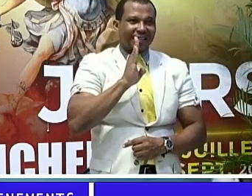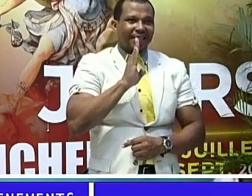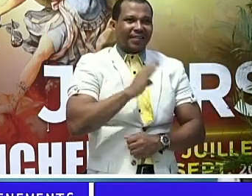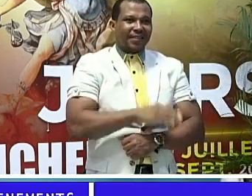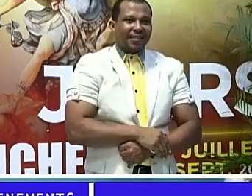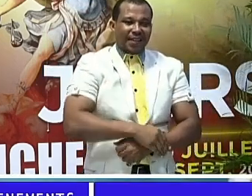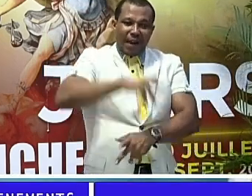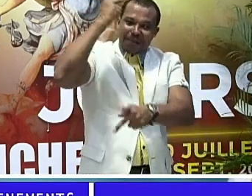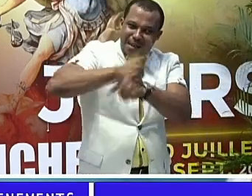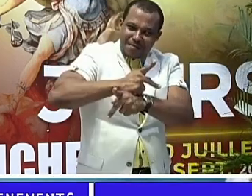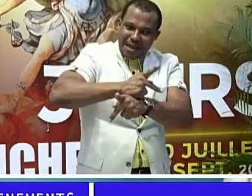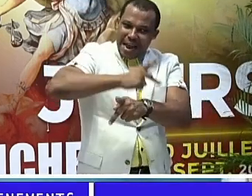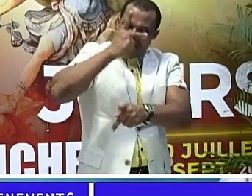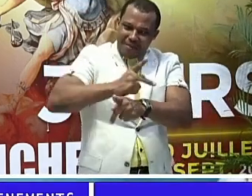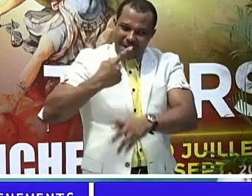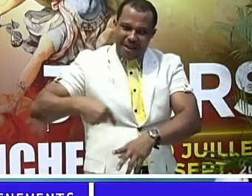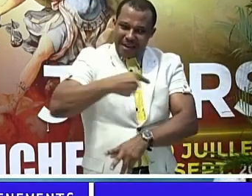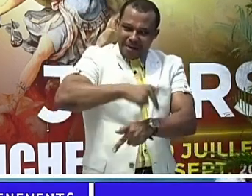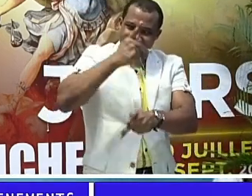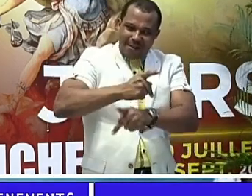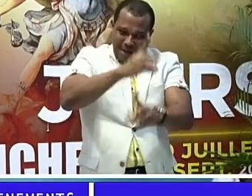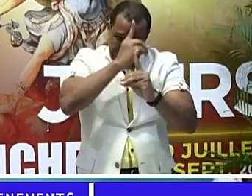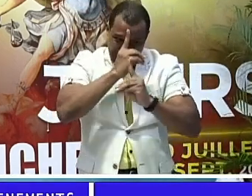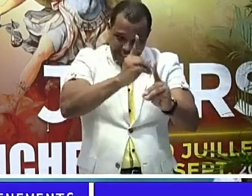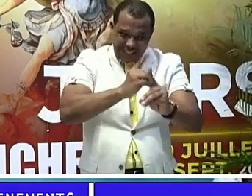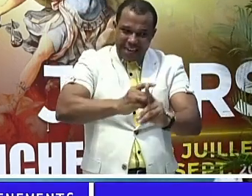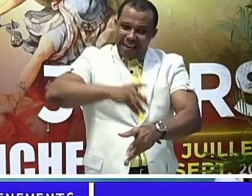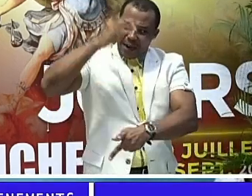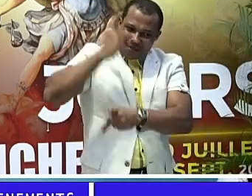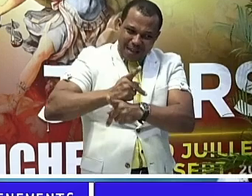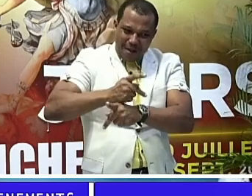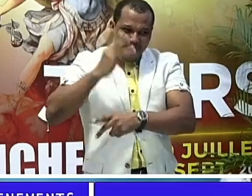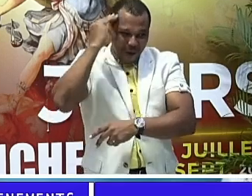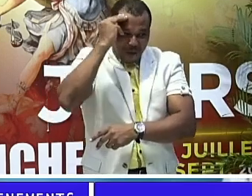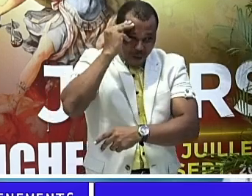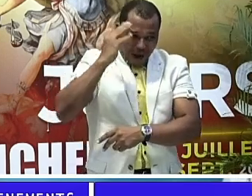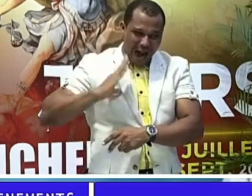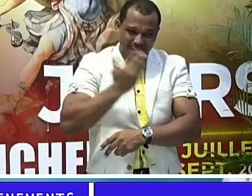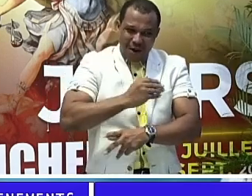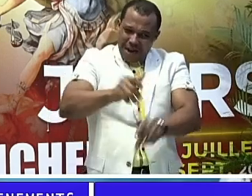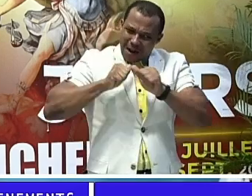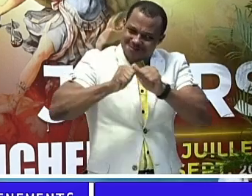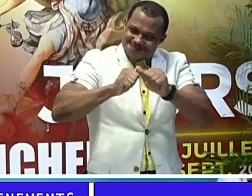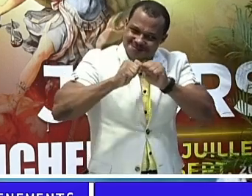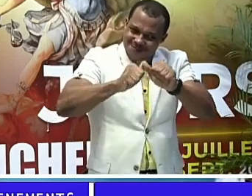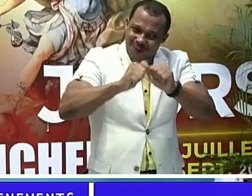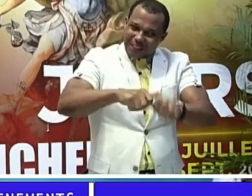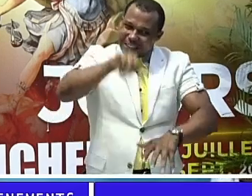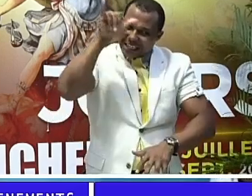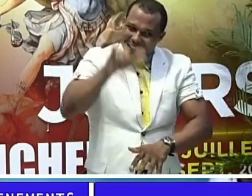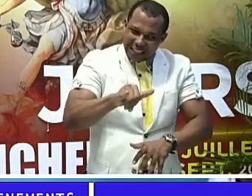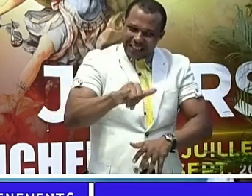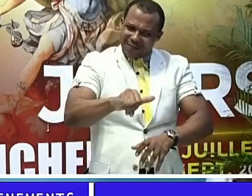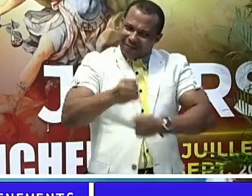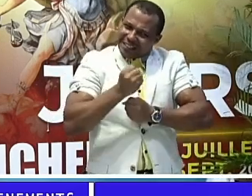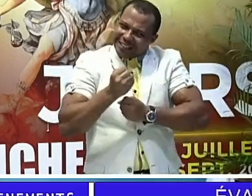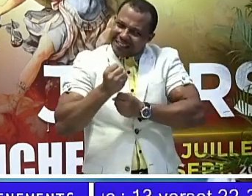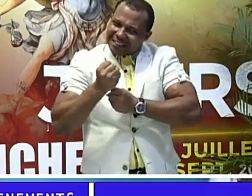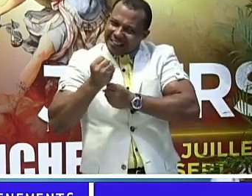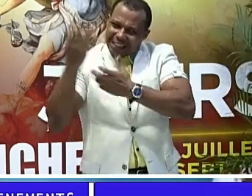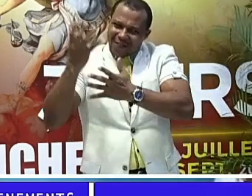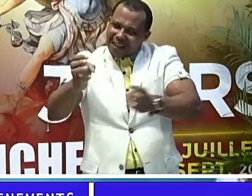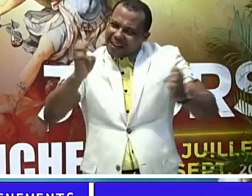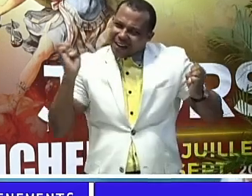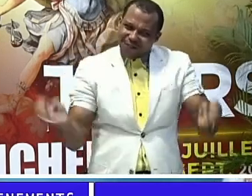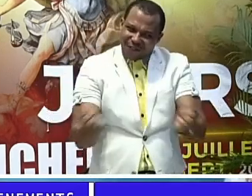N'ap kembe ou? N'ap kembe dignité nous, n'ap kembe moral nous, n'ap continue lutter, n'ap continue faire sacrifice, non pas vendre dignité